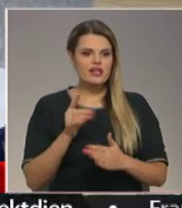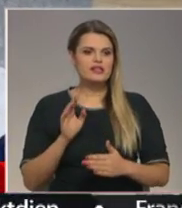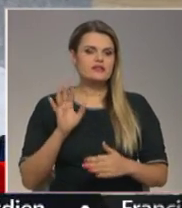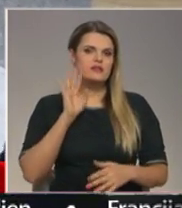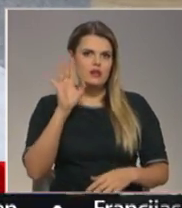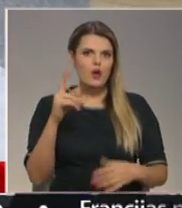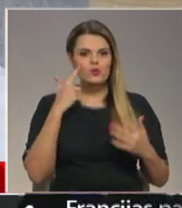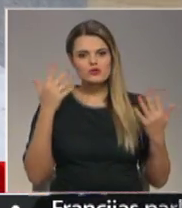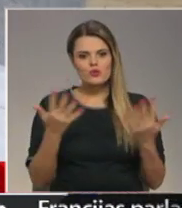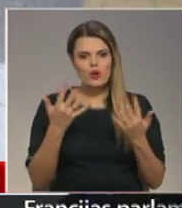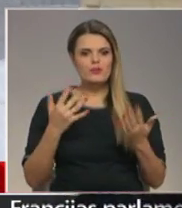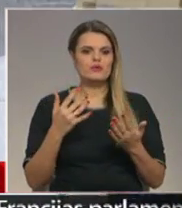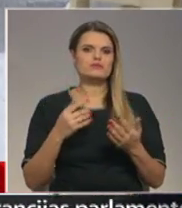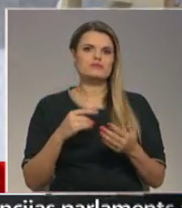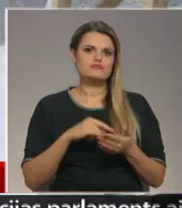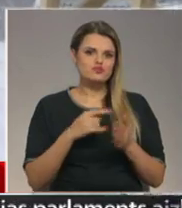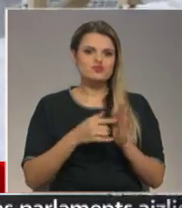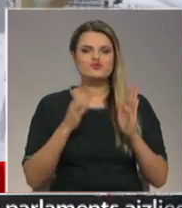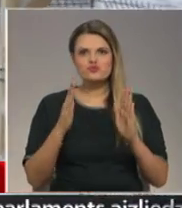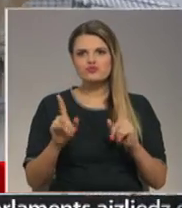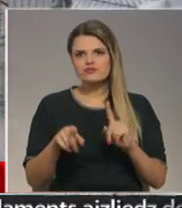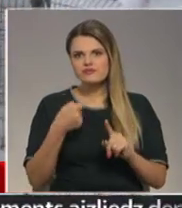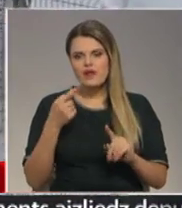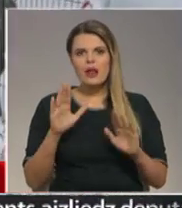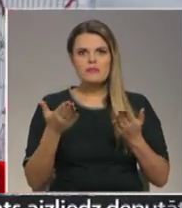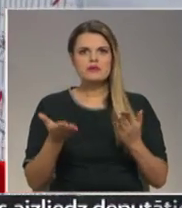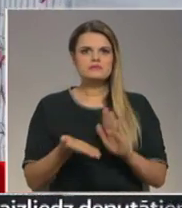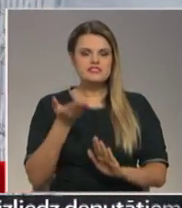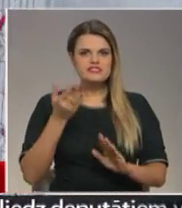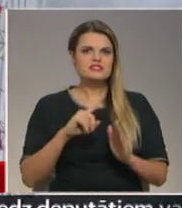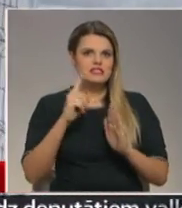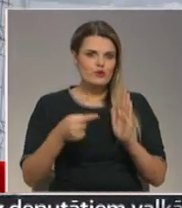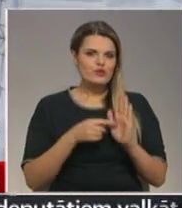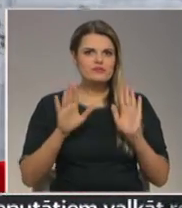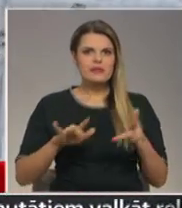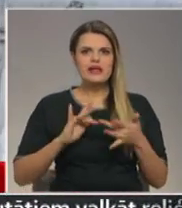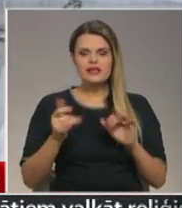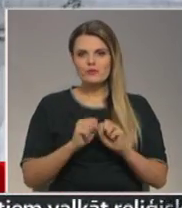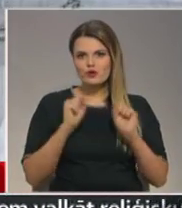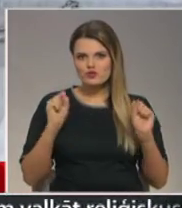nākotnē domājot, ka projekti būs vēl, protams, pacēs jautājums par kiberdrošību, ko mēs arī